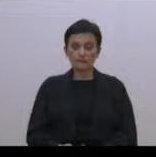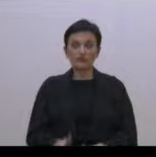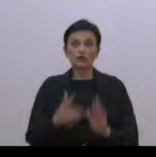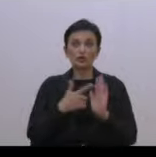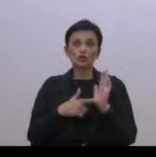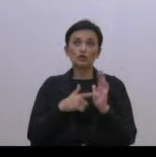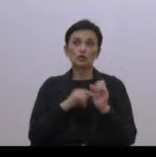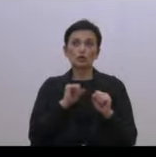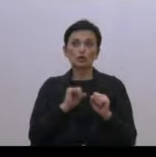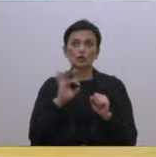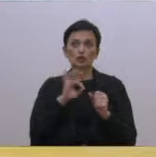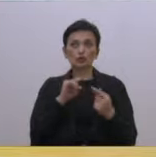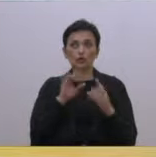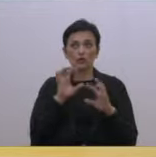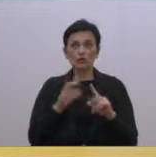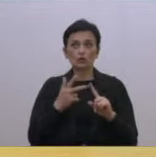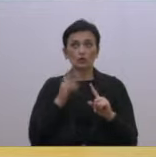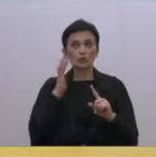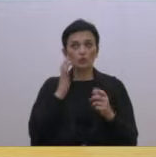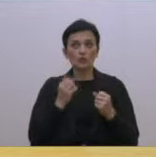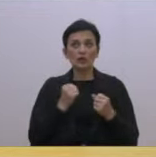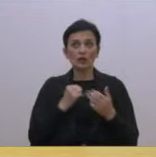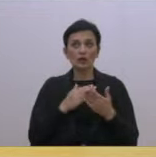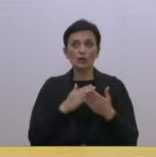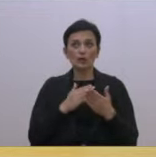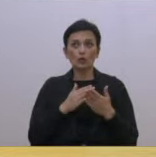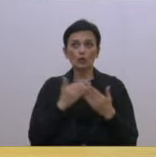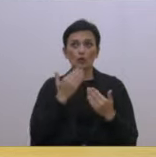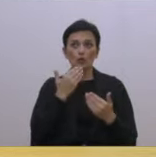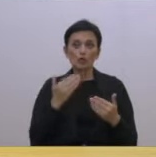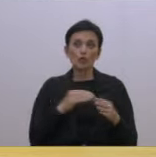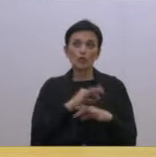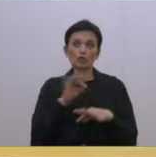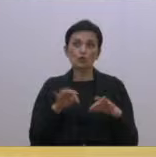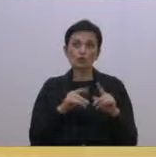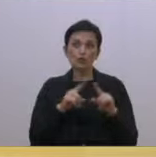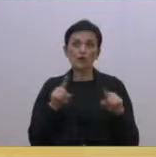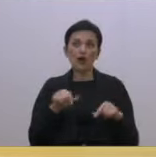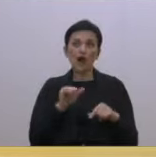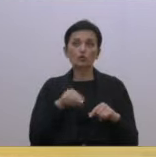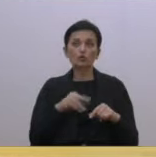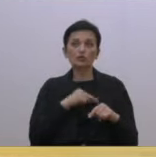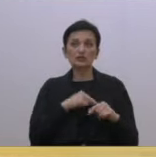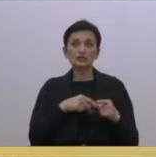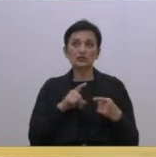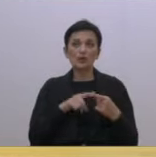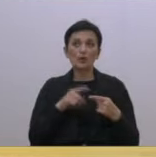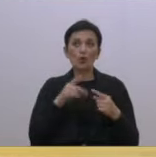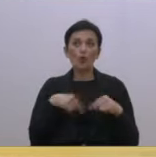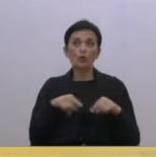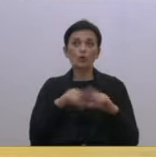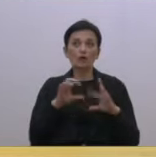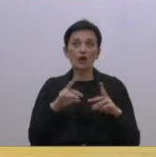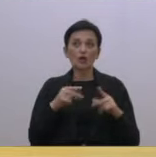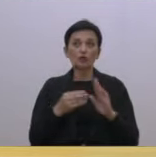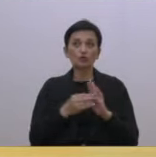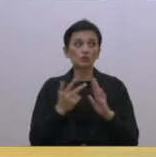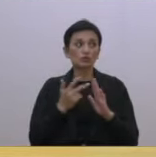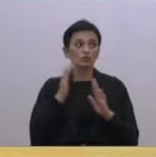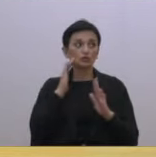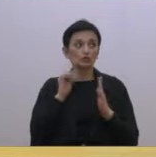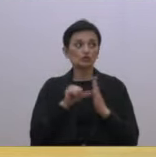სამოცდათშვიდმეტი მოხრე ნული წინააღმდეგ კანონ მესამე მოსმენით მიღებულია. ბოლო პროექტი ამ პაკეტში აუდიტის სამსახურის შესახებ ორგანულ კანონის ცვლილება მესამე მოსმენით